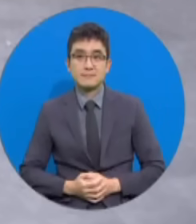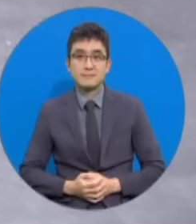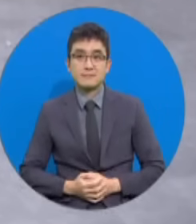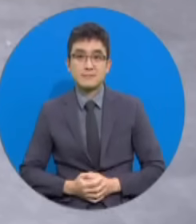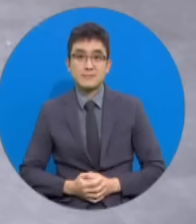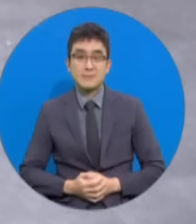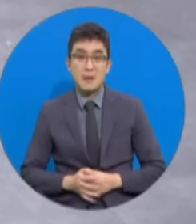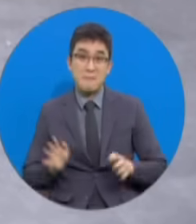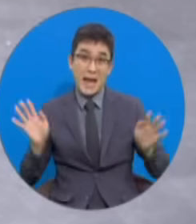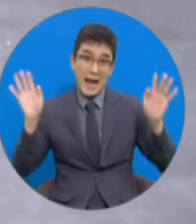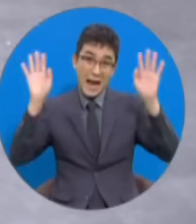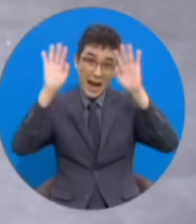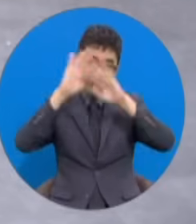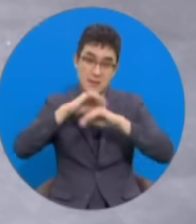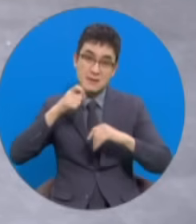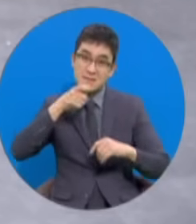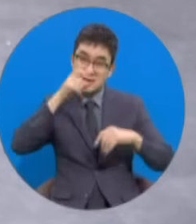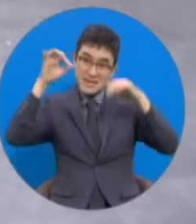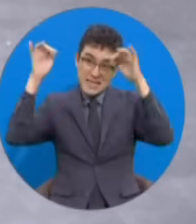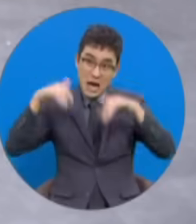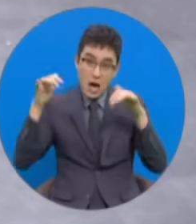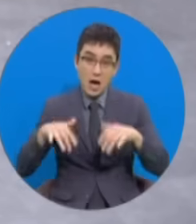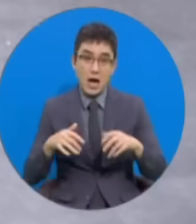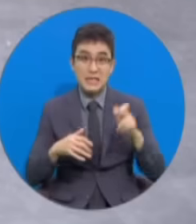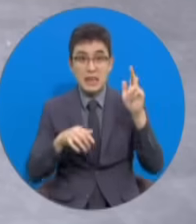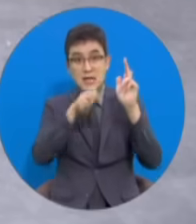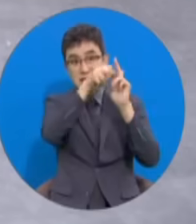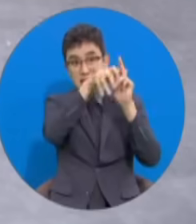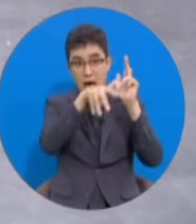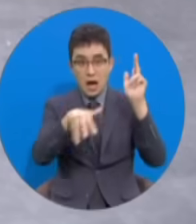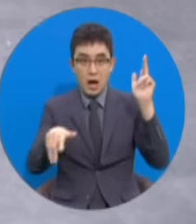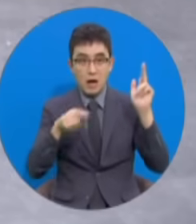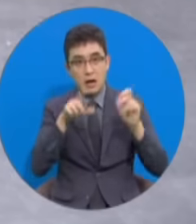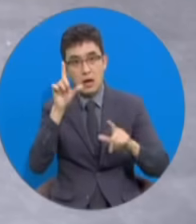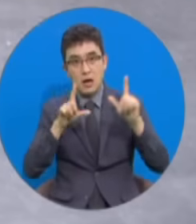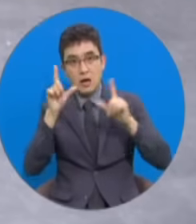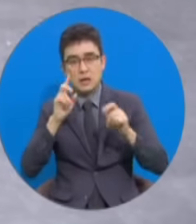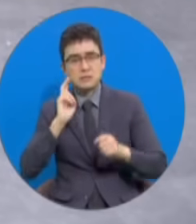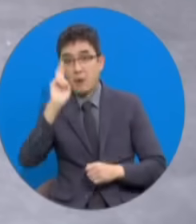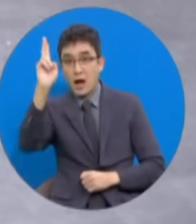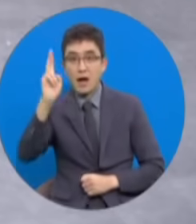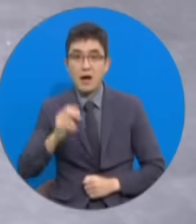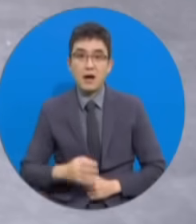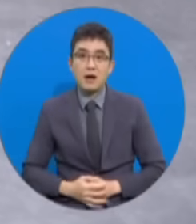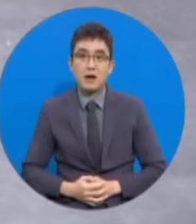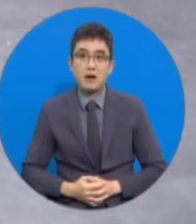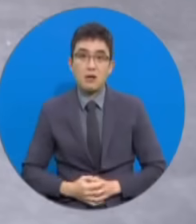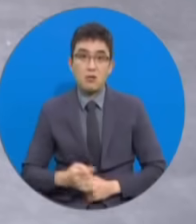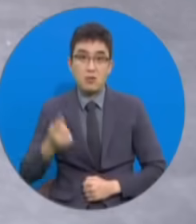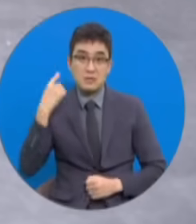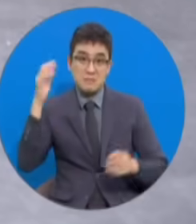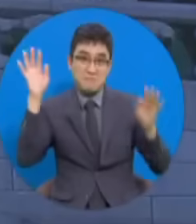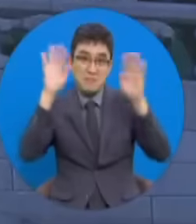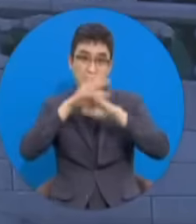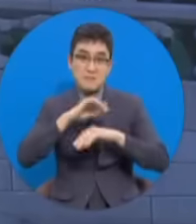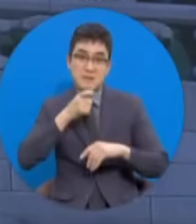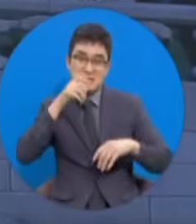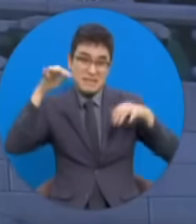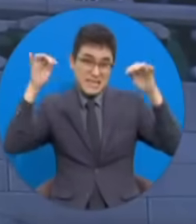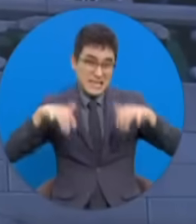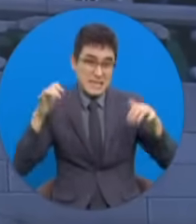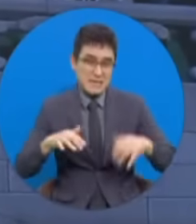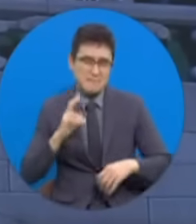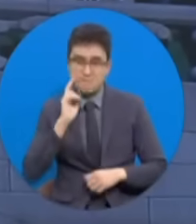밤샘 폭우의 초비상, 산사태 경보까지 심각 수준이라고 합니다. 많은 양의 비가 밤사이에 내리면서 비